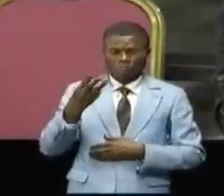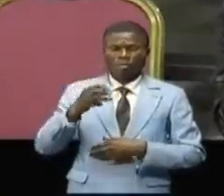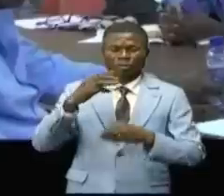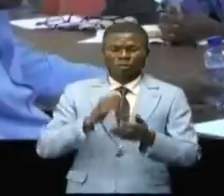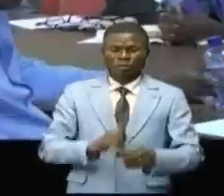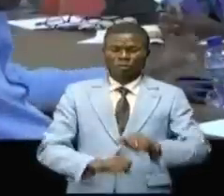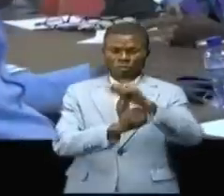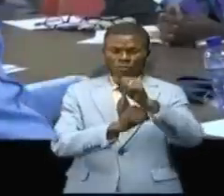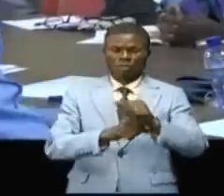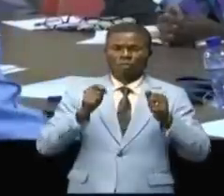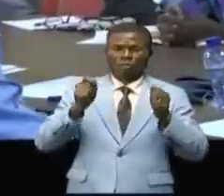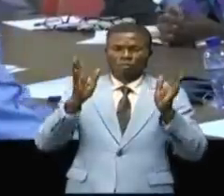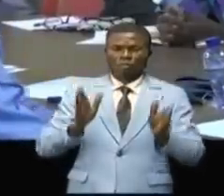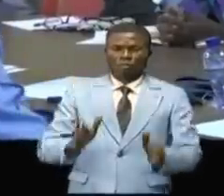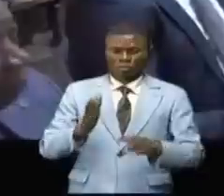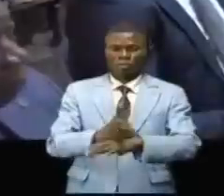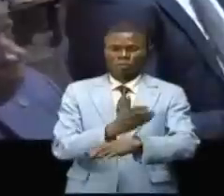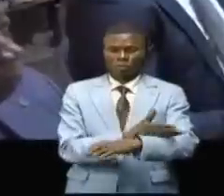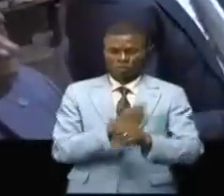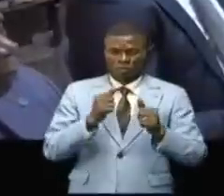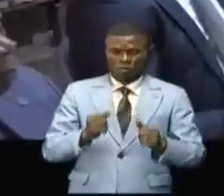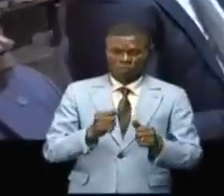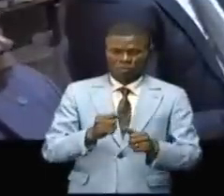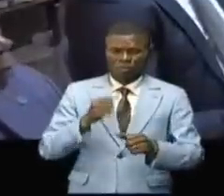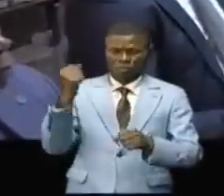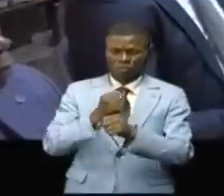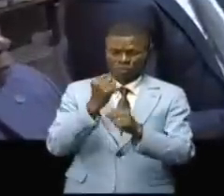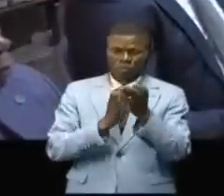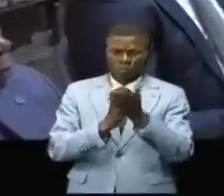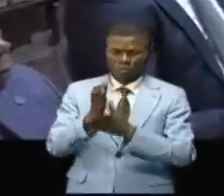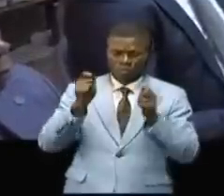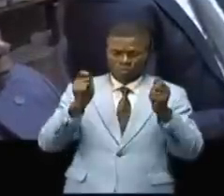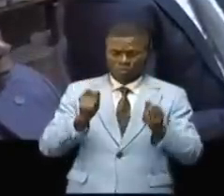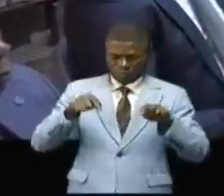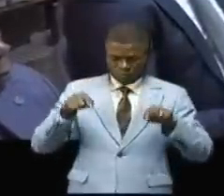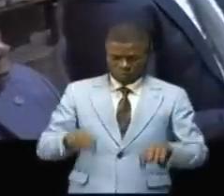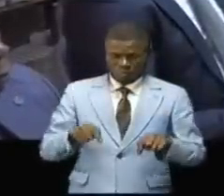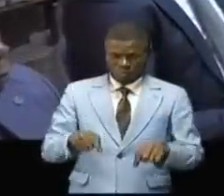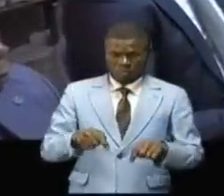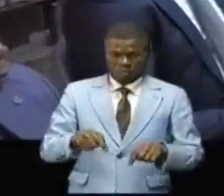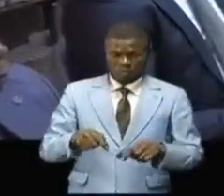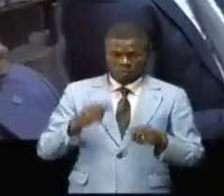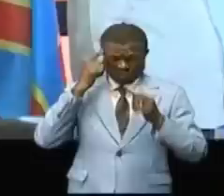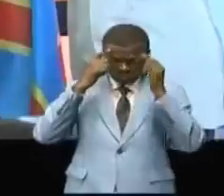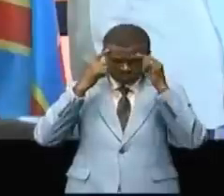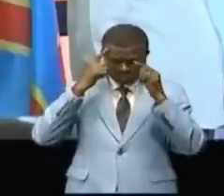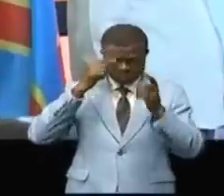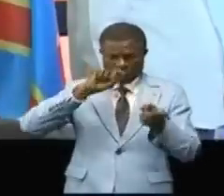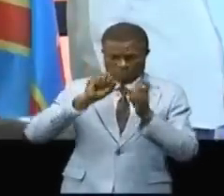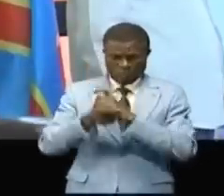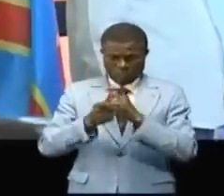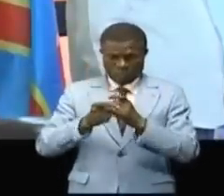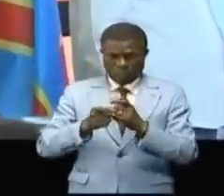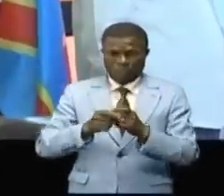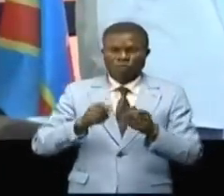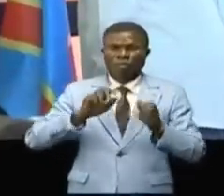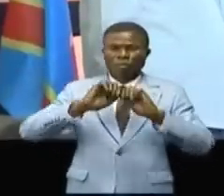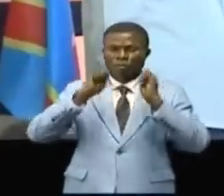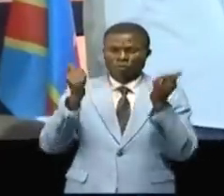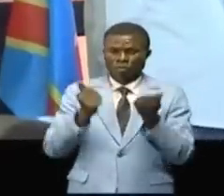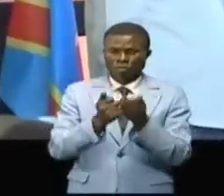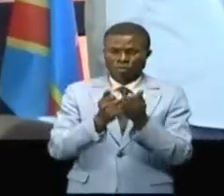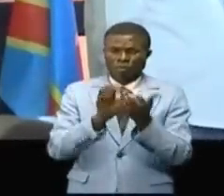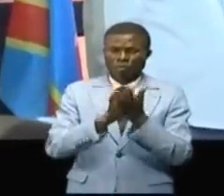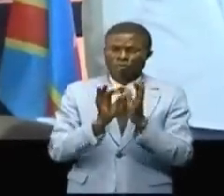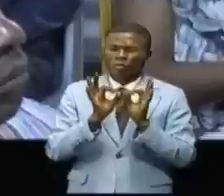médias et œuvrant dans cette grande agence à la pratique du journalisme aujourd'hui. C'est dans les soucis de redynamiser et moderniser l'agence pour